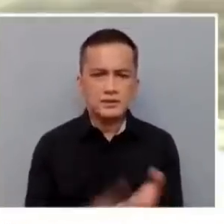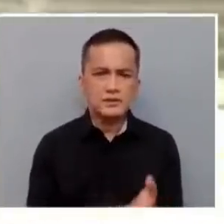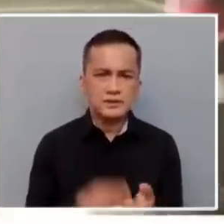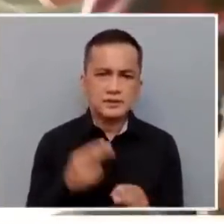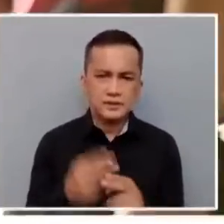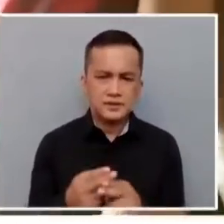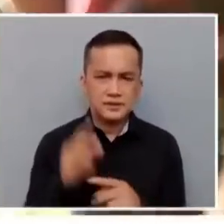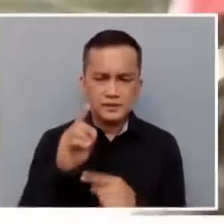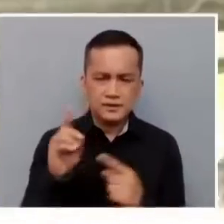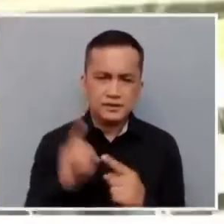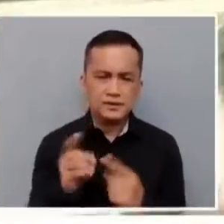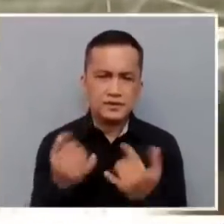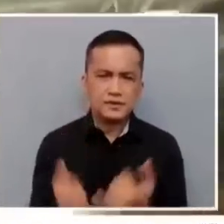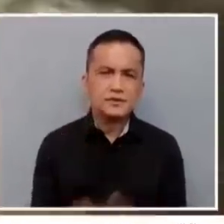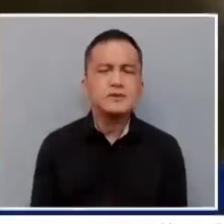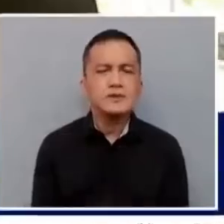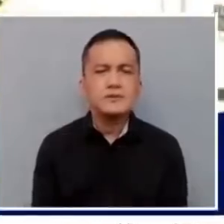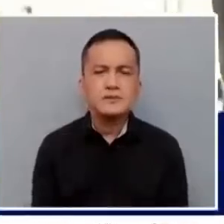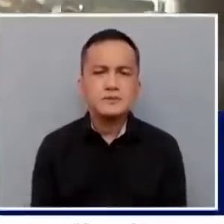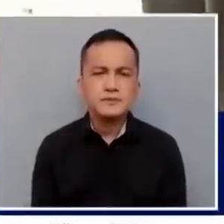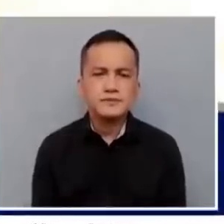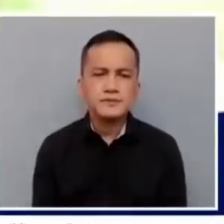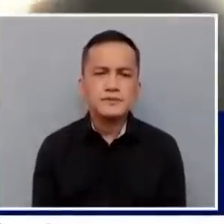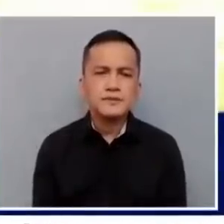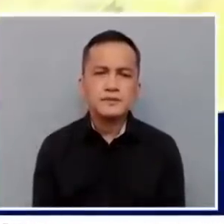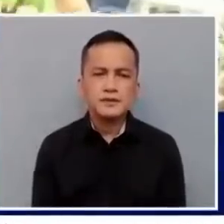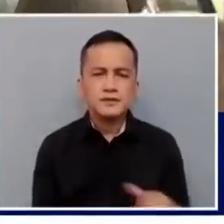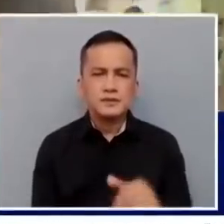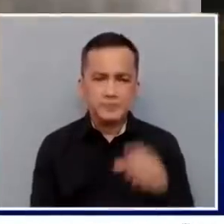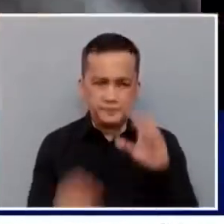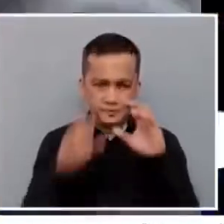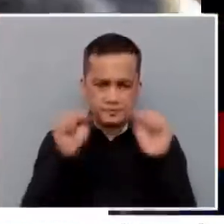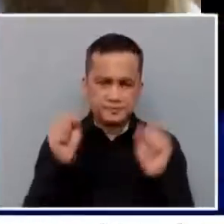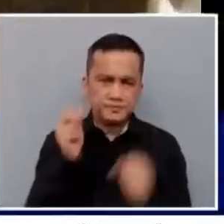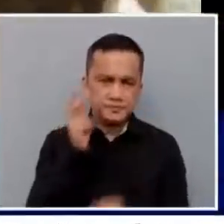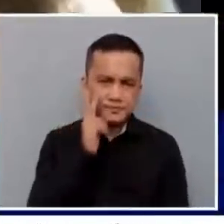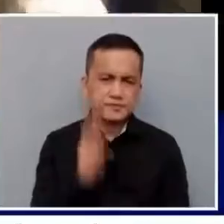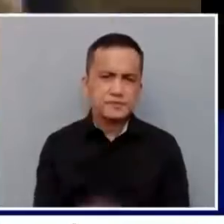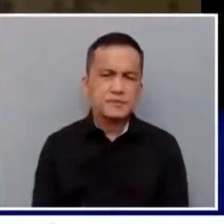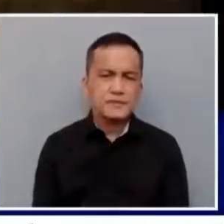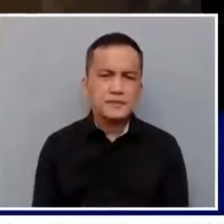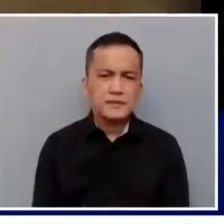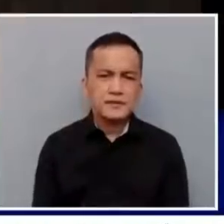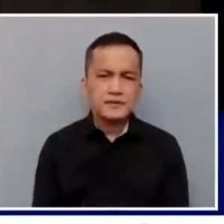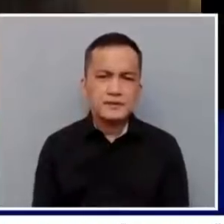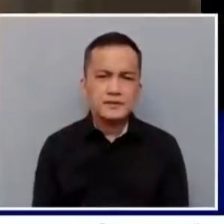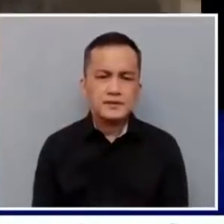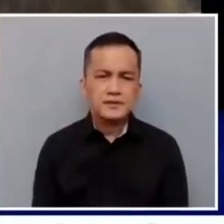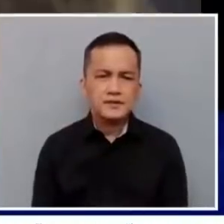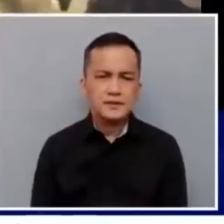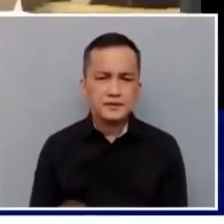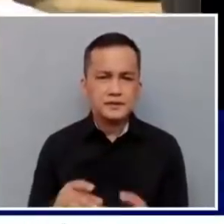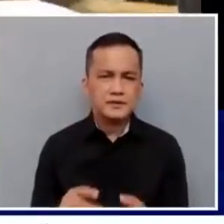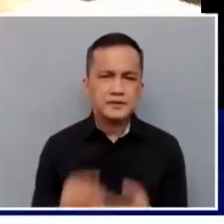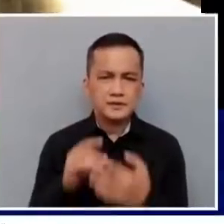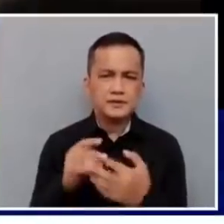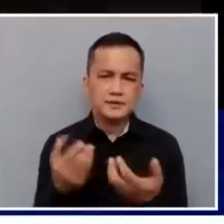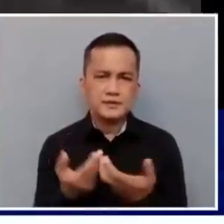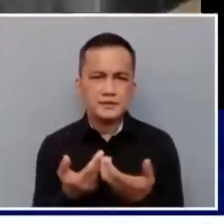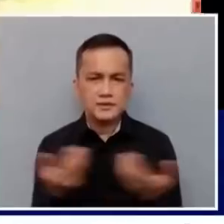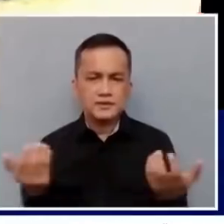date ngayon. Kasi ito yung katulad nun kaya Pangulo Duterte. Talagang espesyal, hihiwalay talaga, Grago,